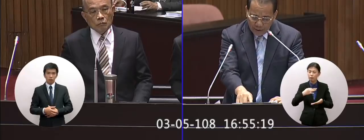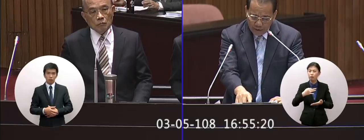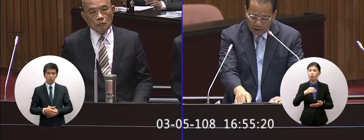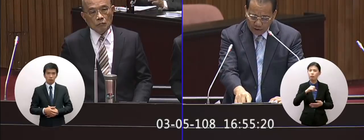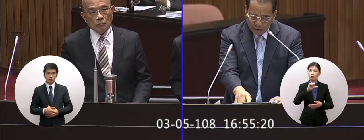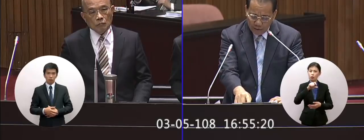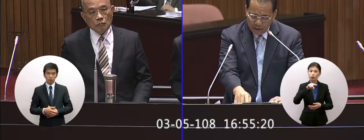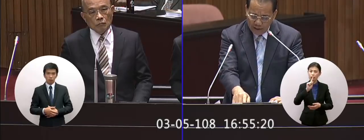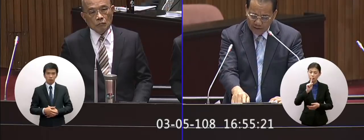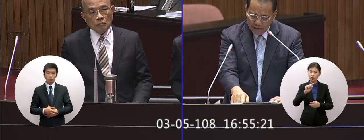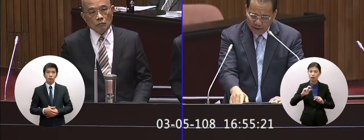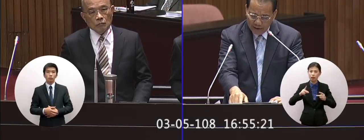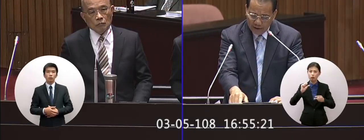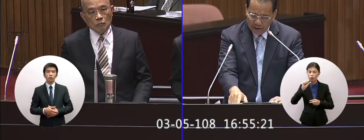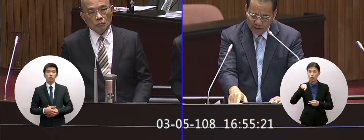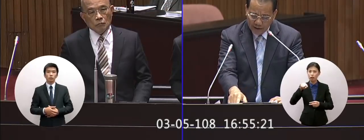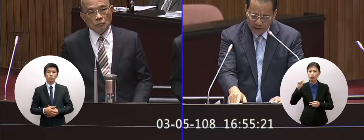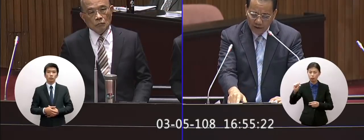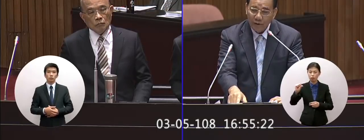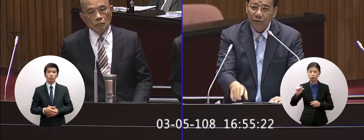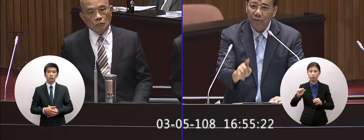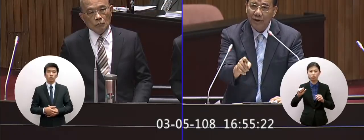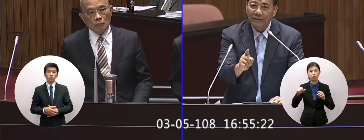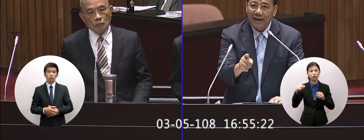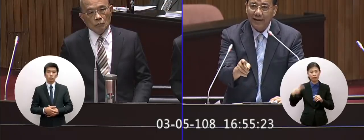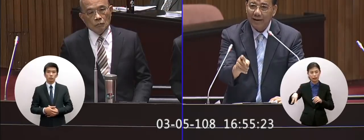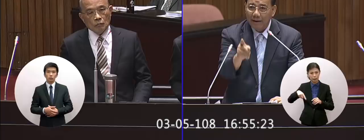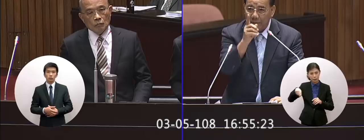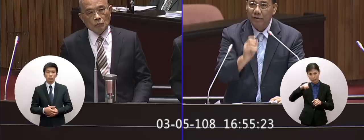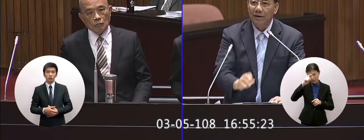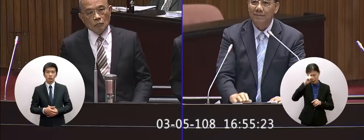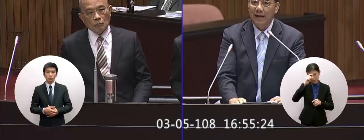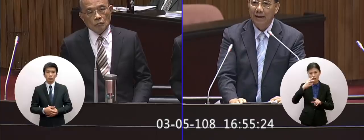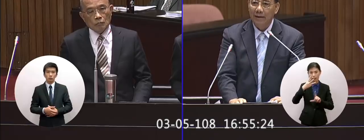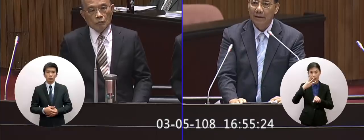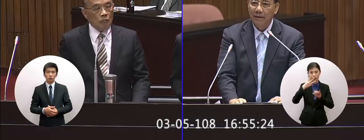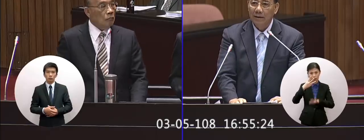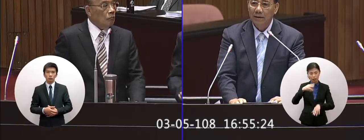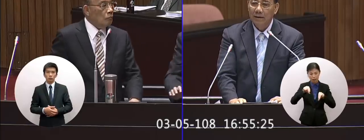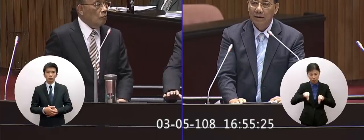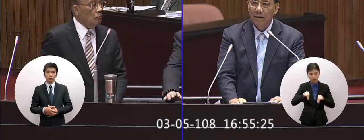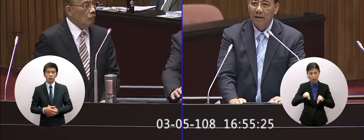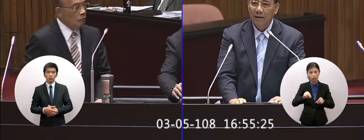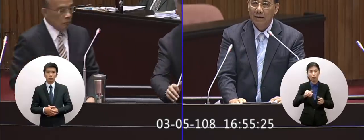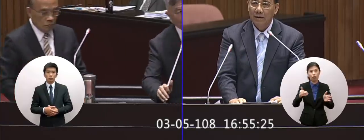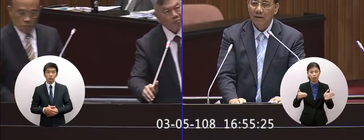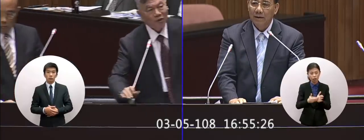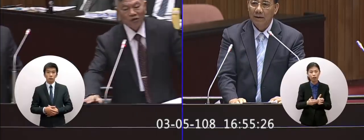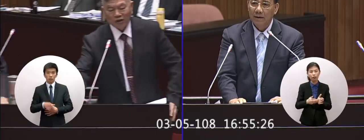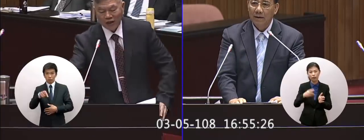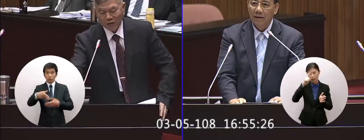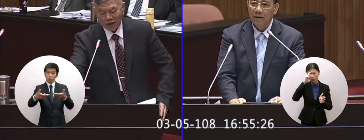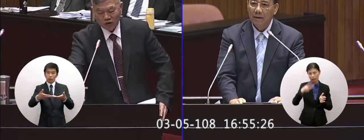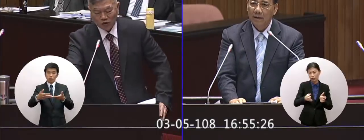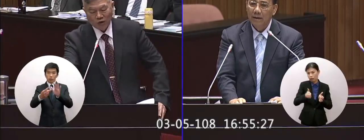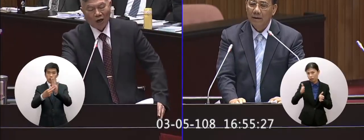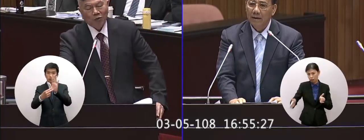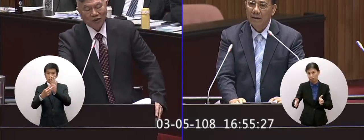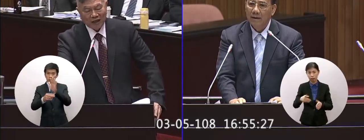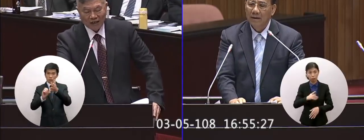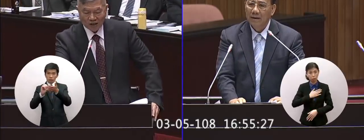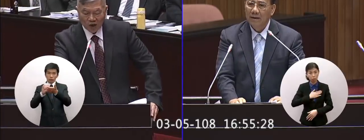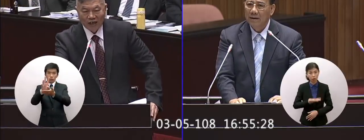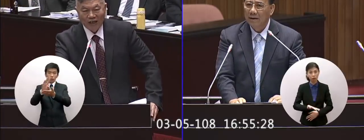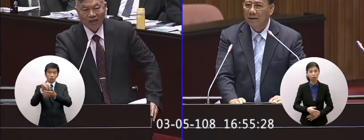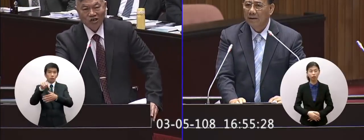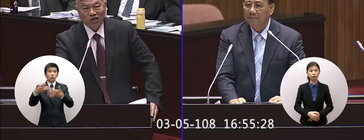现在他们又要求原定3月底合约期限又要展延，我对你讲不？ 这个我甲委员报告，因为主要